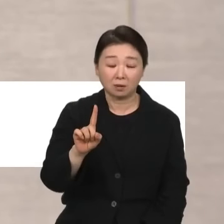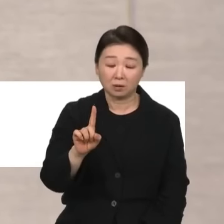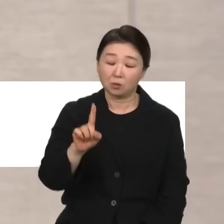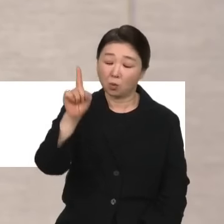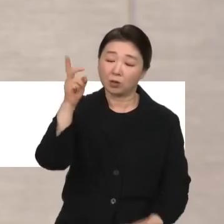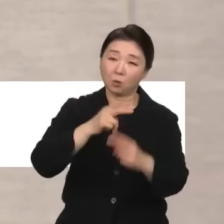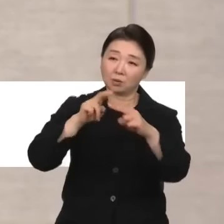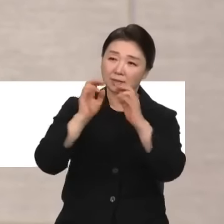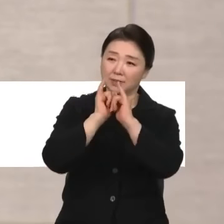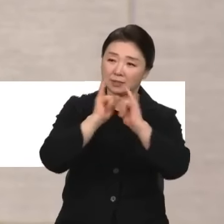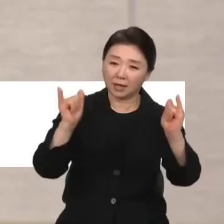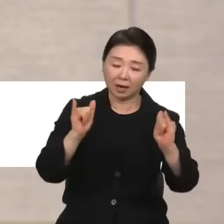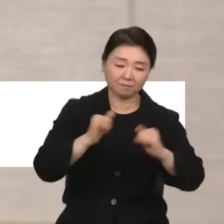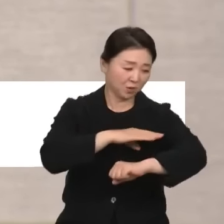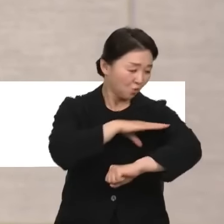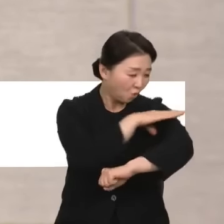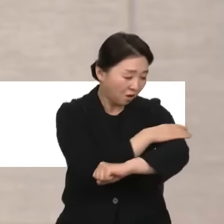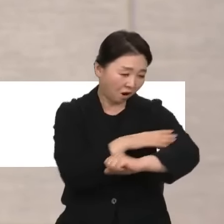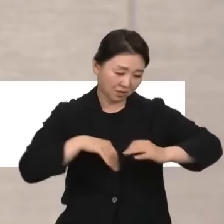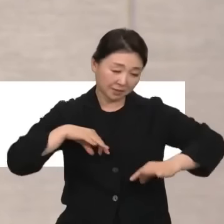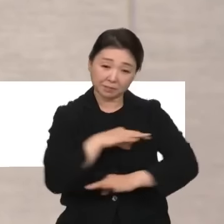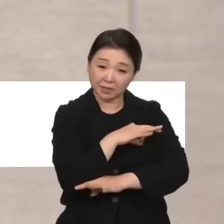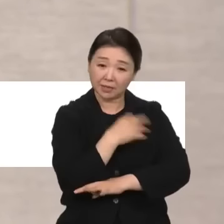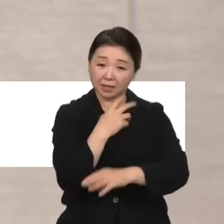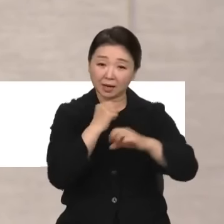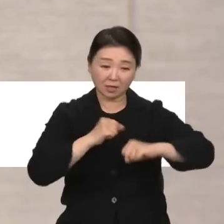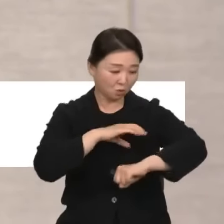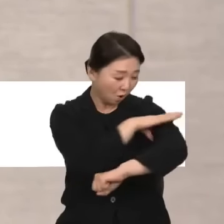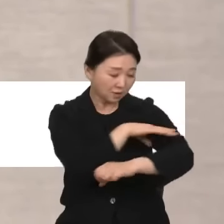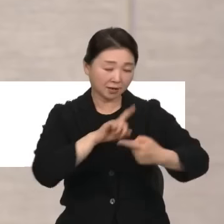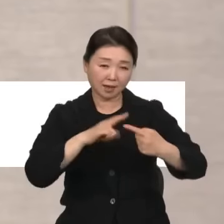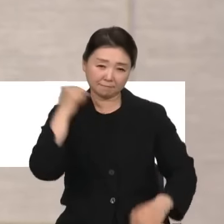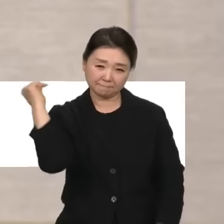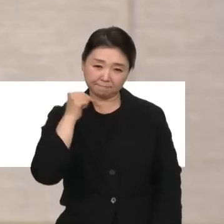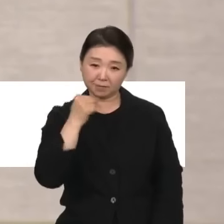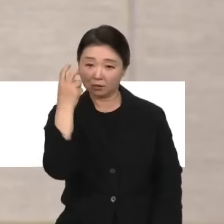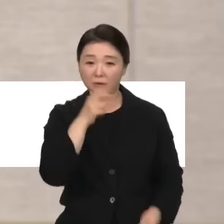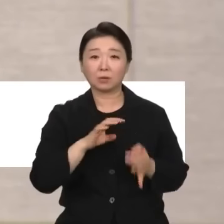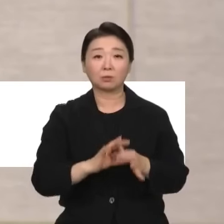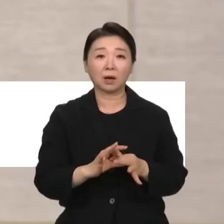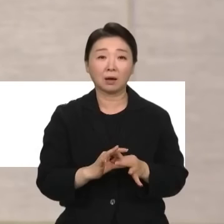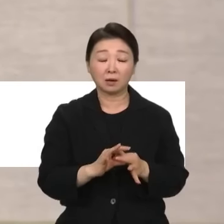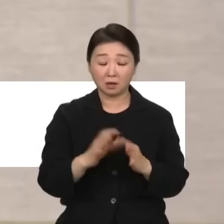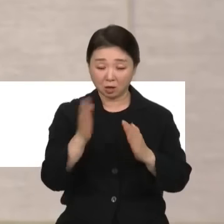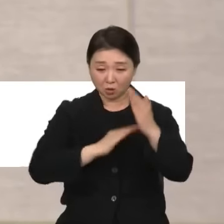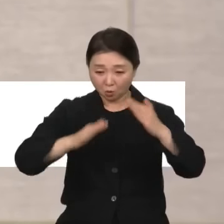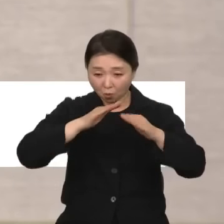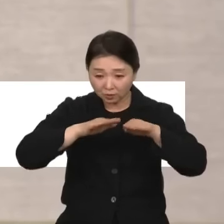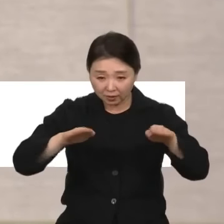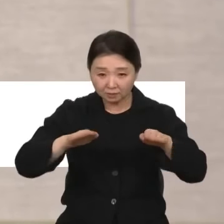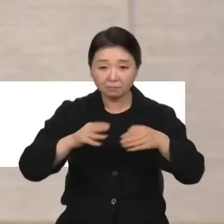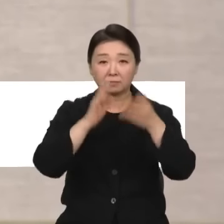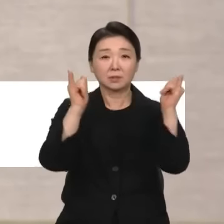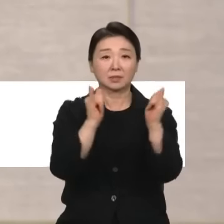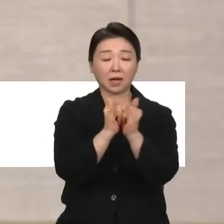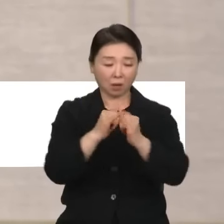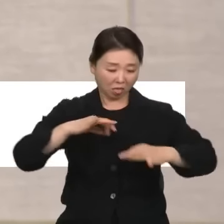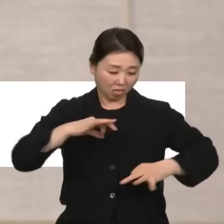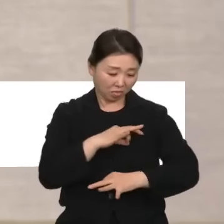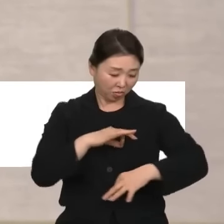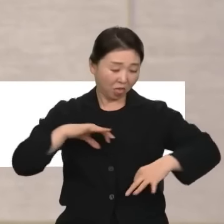고위공직자의 권력형 비리, 살아있는 권력에 대한 엄정한 수사를 통한 공직사회의